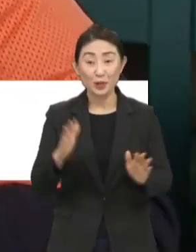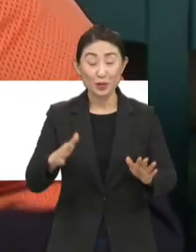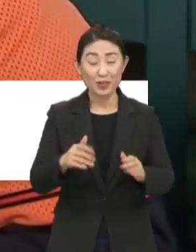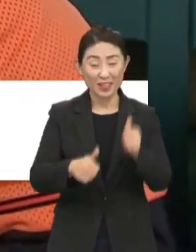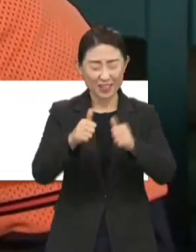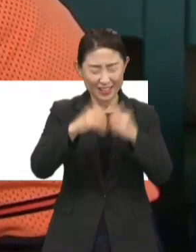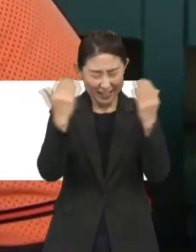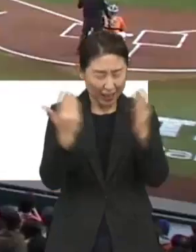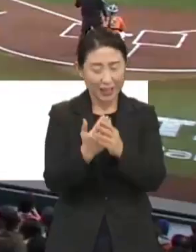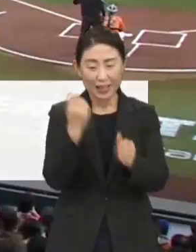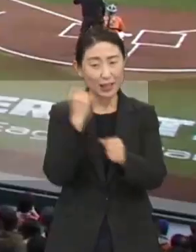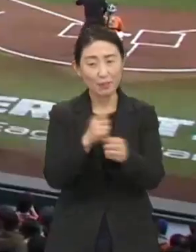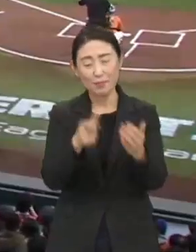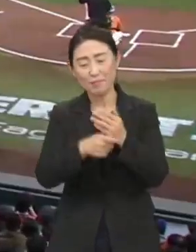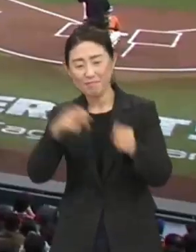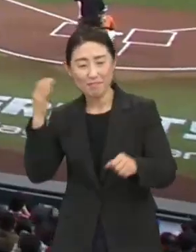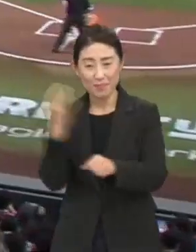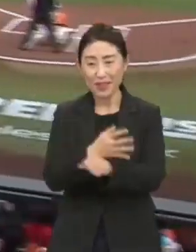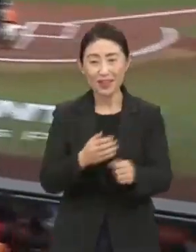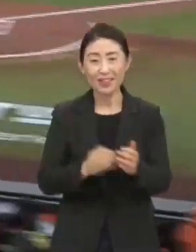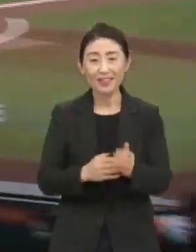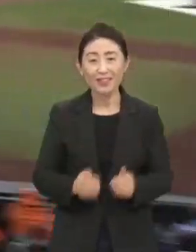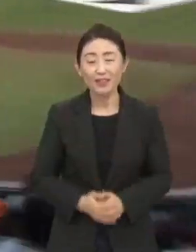풀시즌권도 끊었거든요.